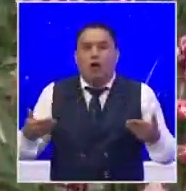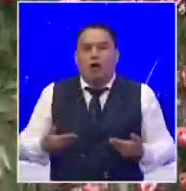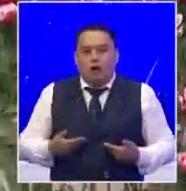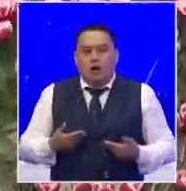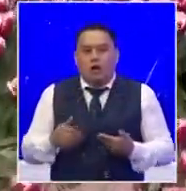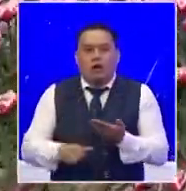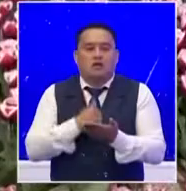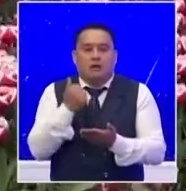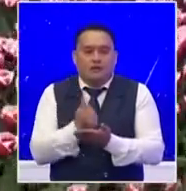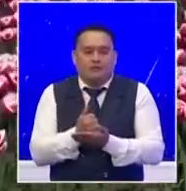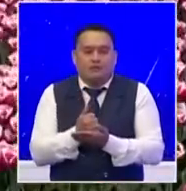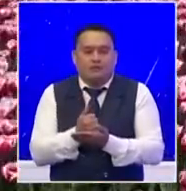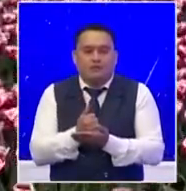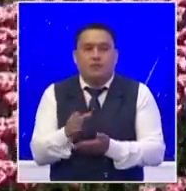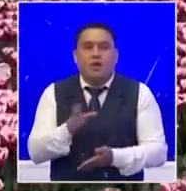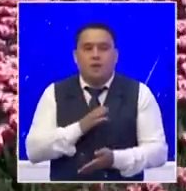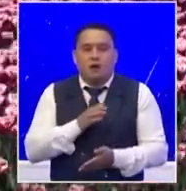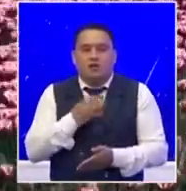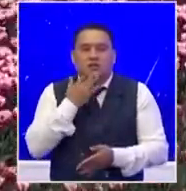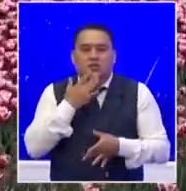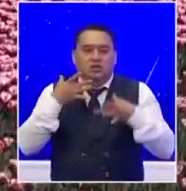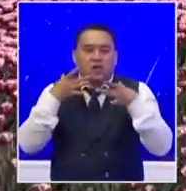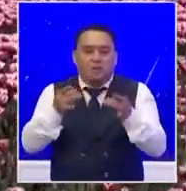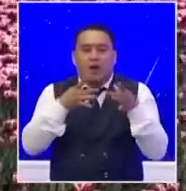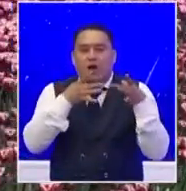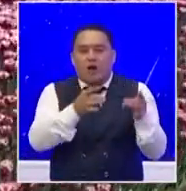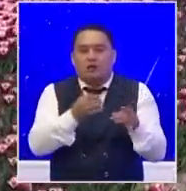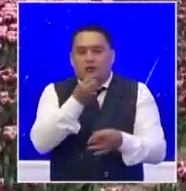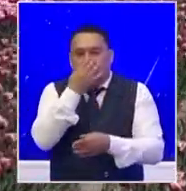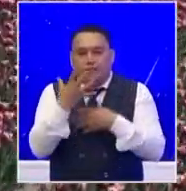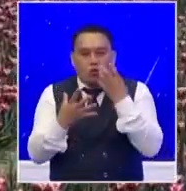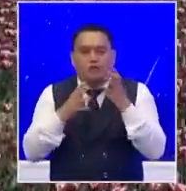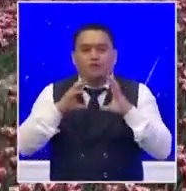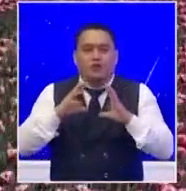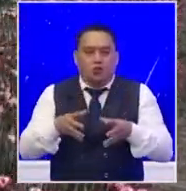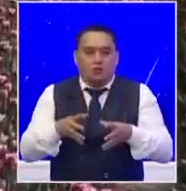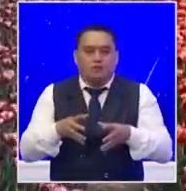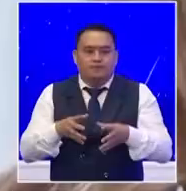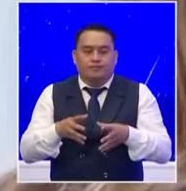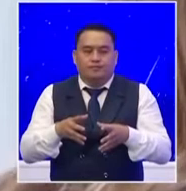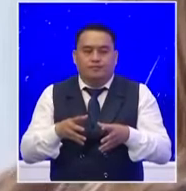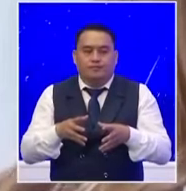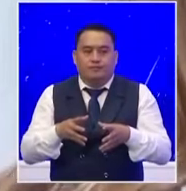одна из самых больших экспортеров цветов по всему миру.